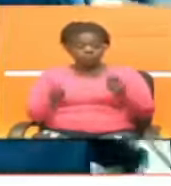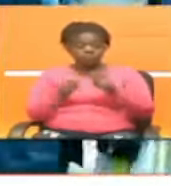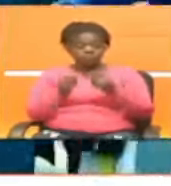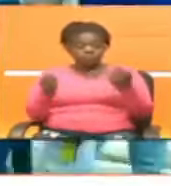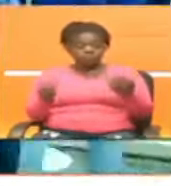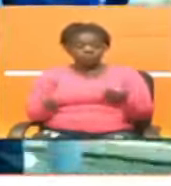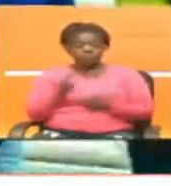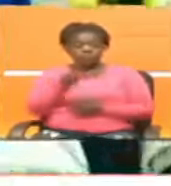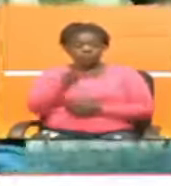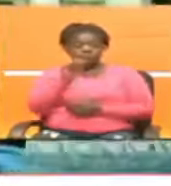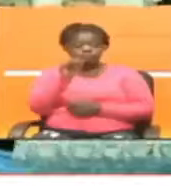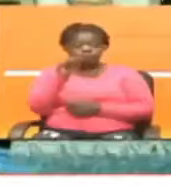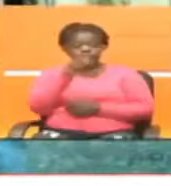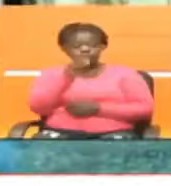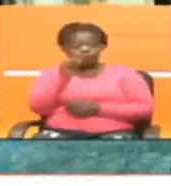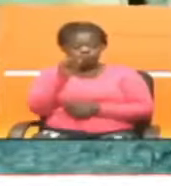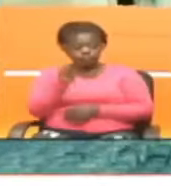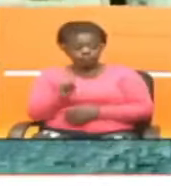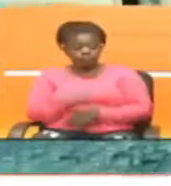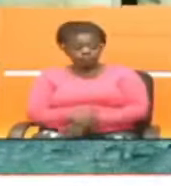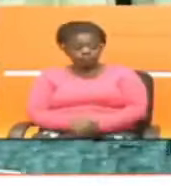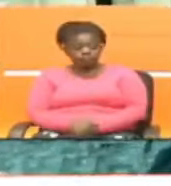Petero Vatican.